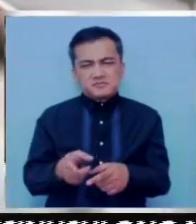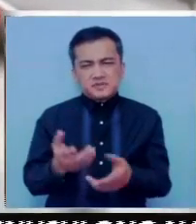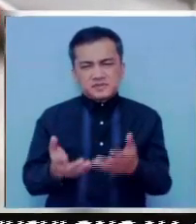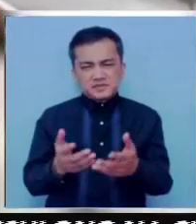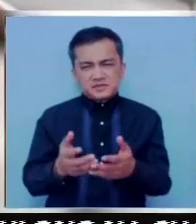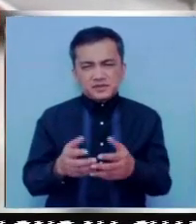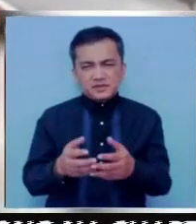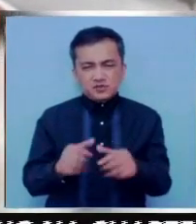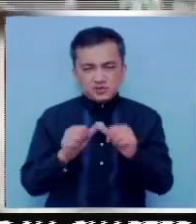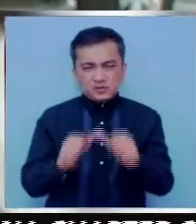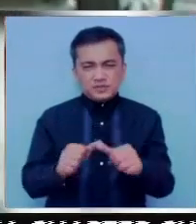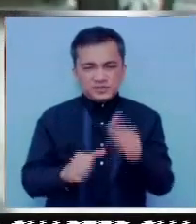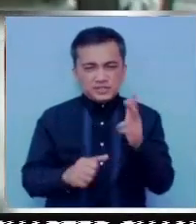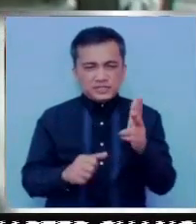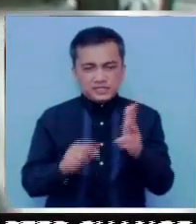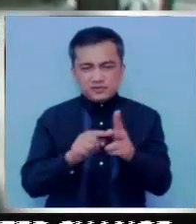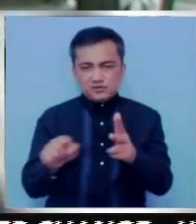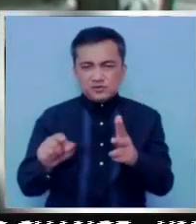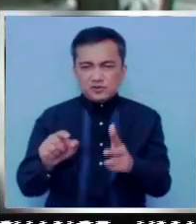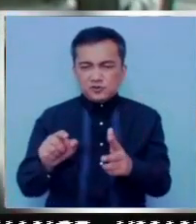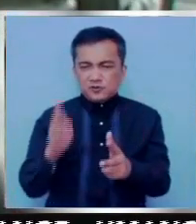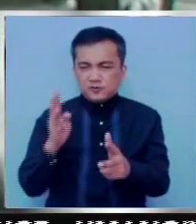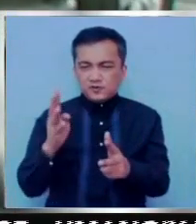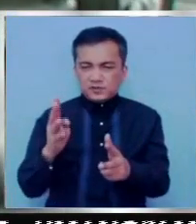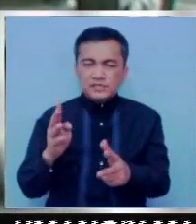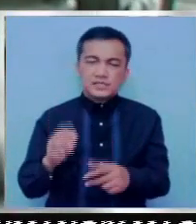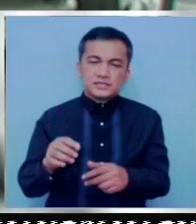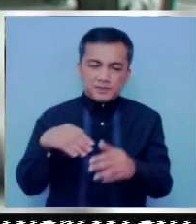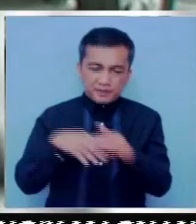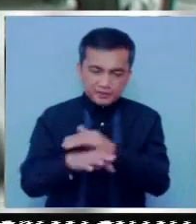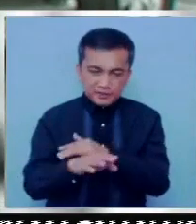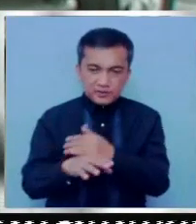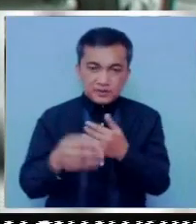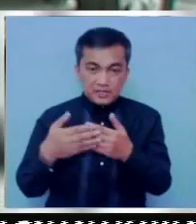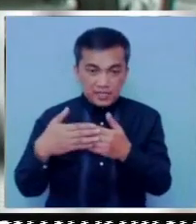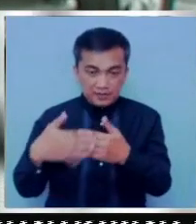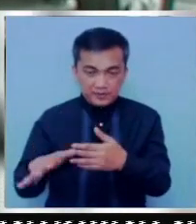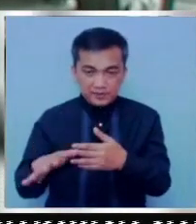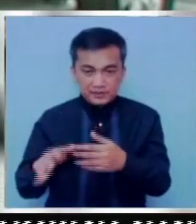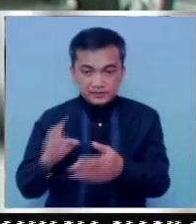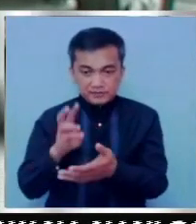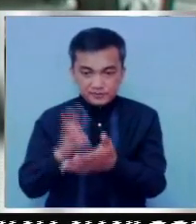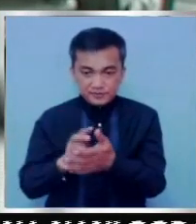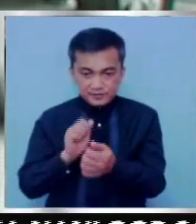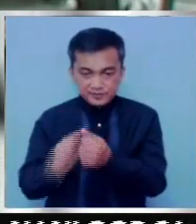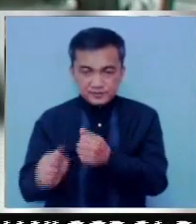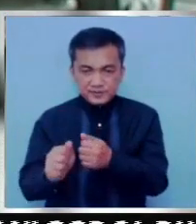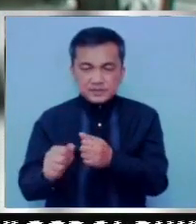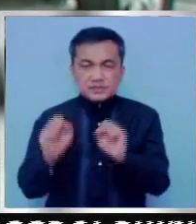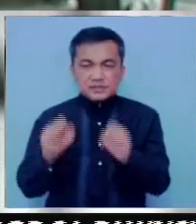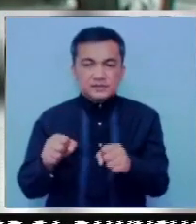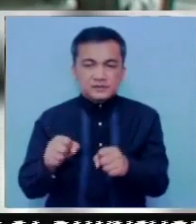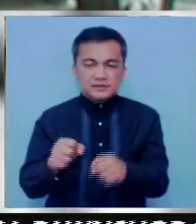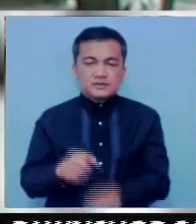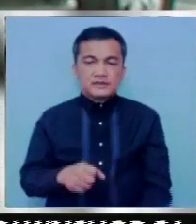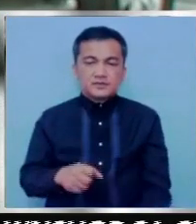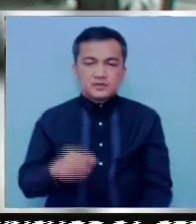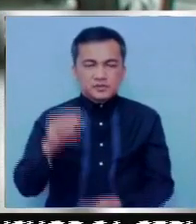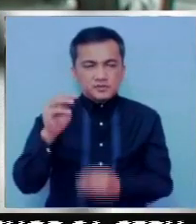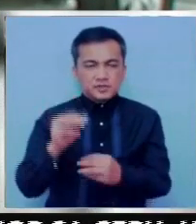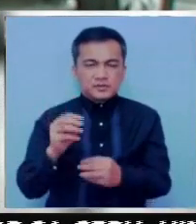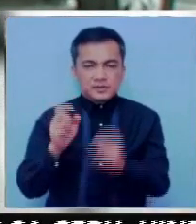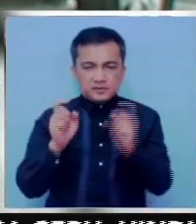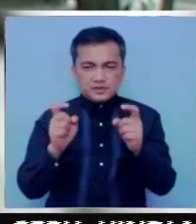sa pagpasok. At after nung area, marireach ulit yung minimum speed natin